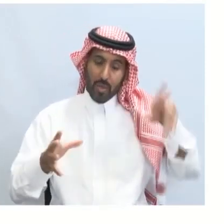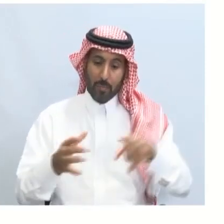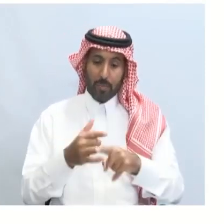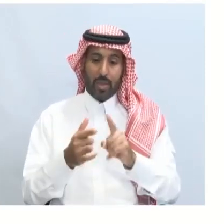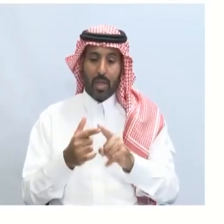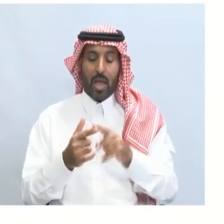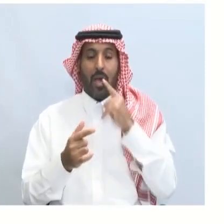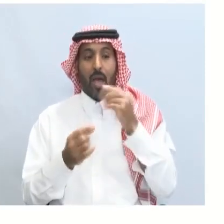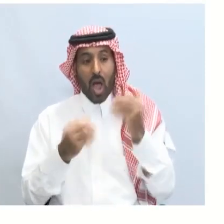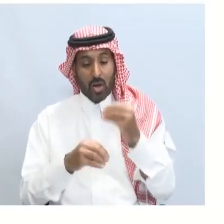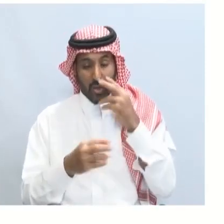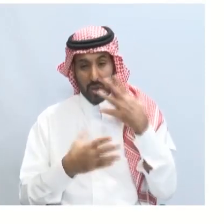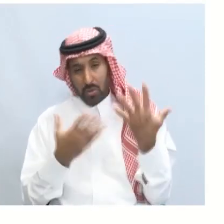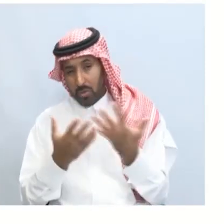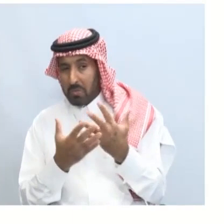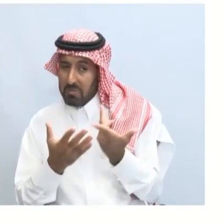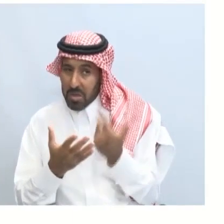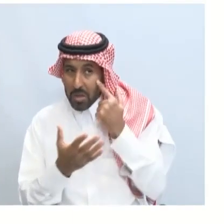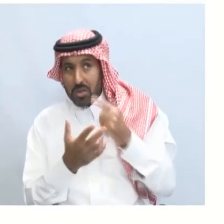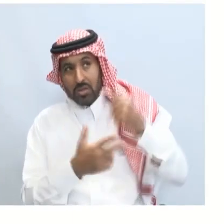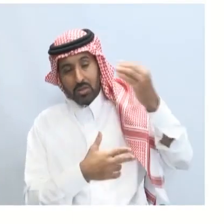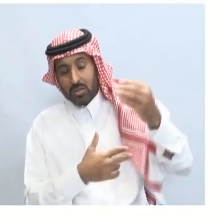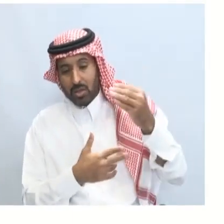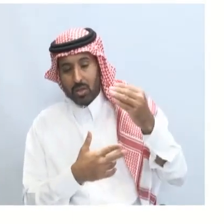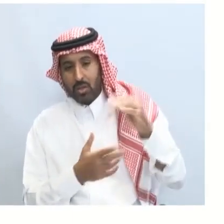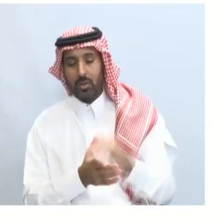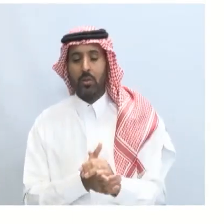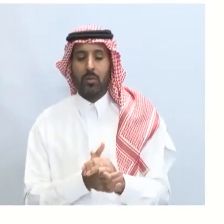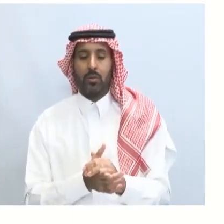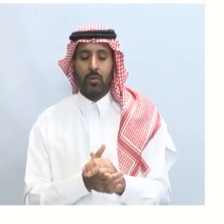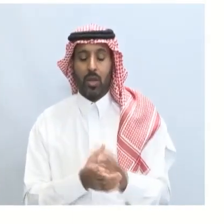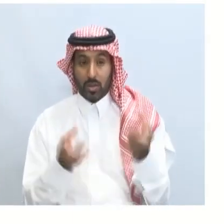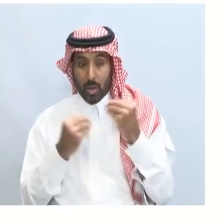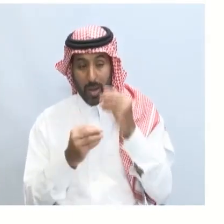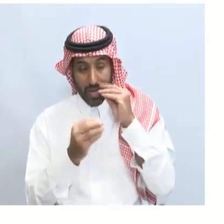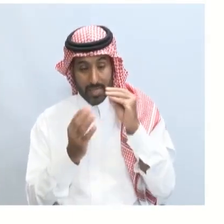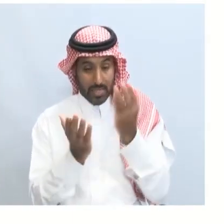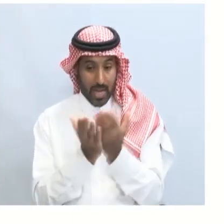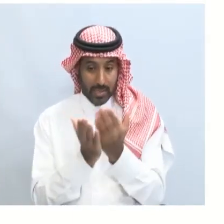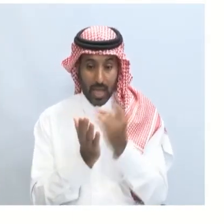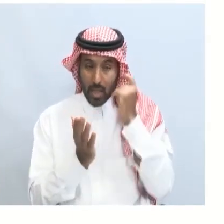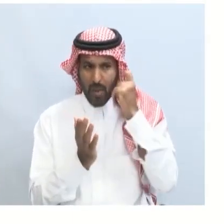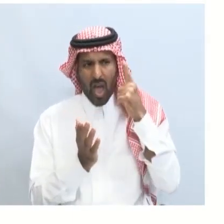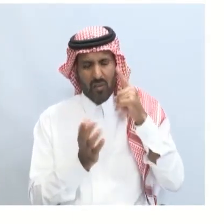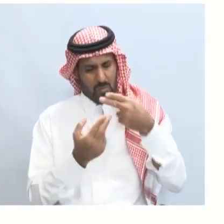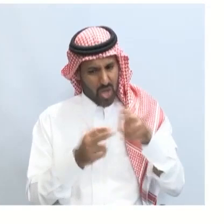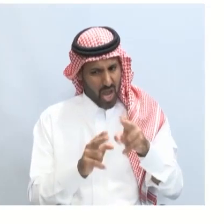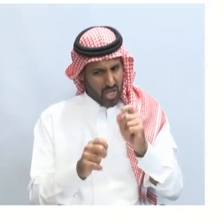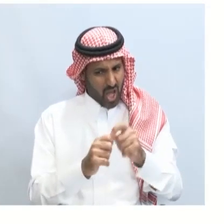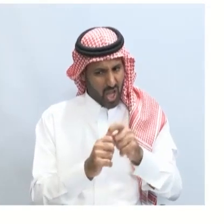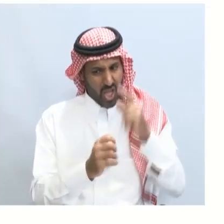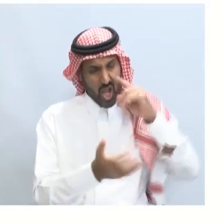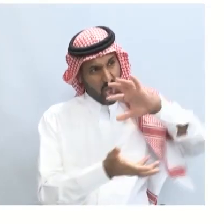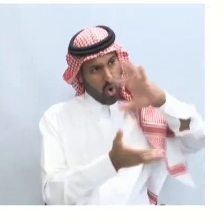بان هي اكثر السيناريوهات الكونيه المستخدمه لدراسه بدايه